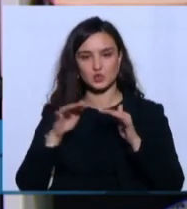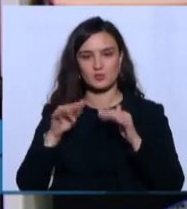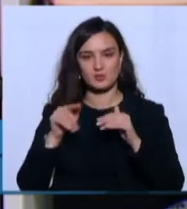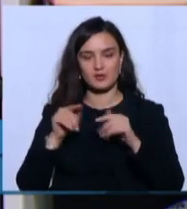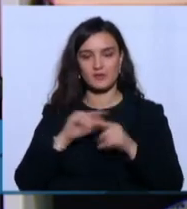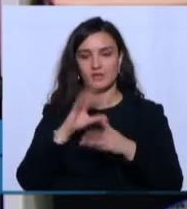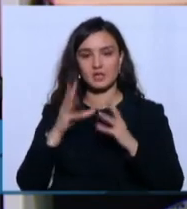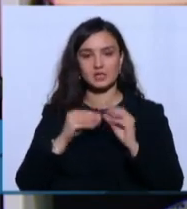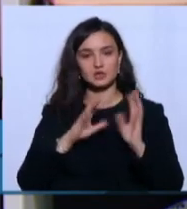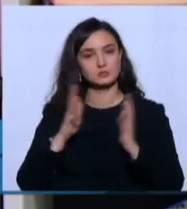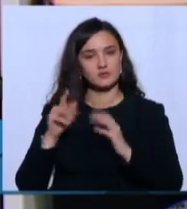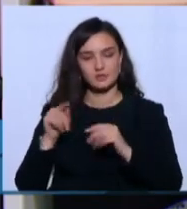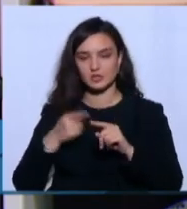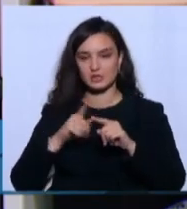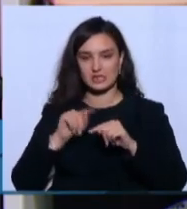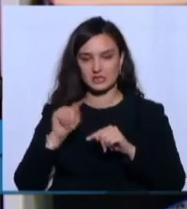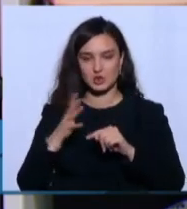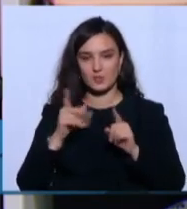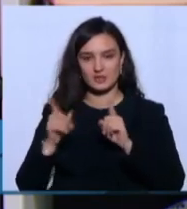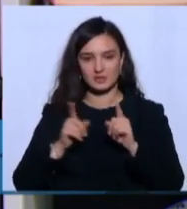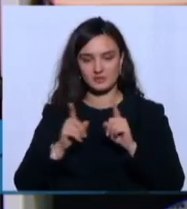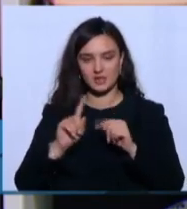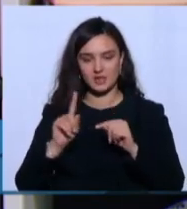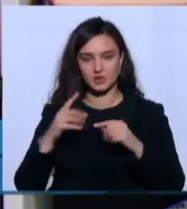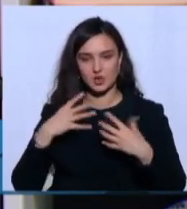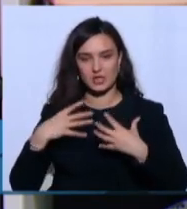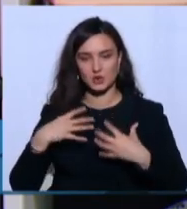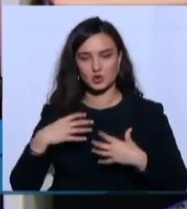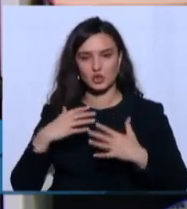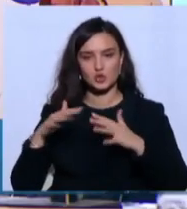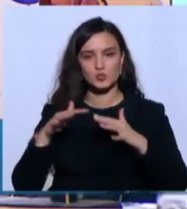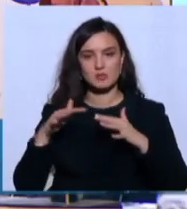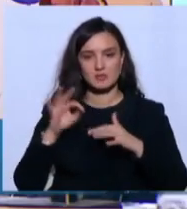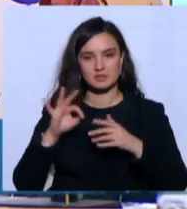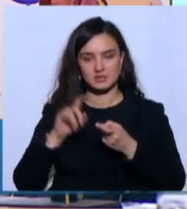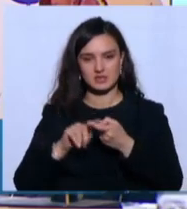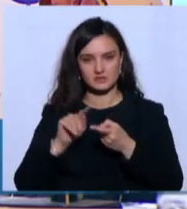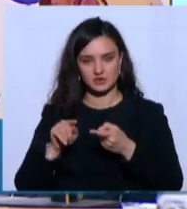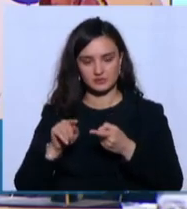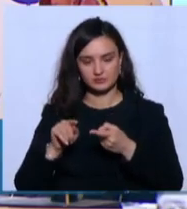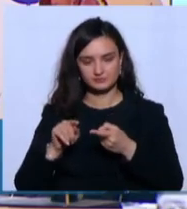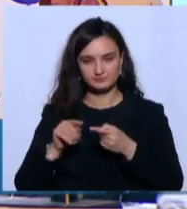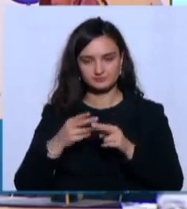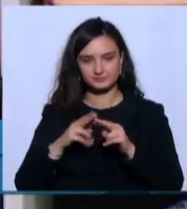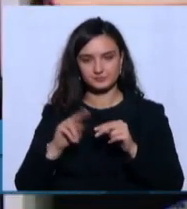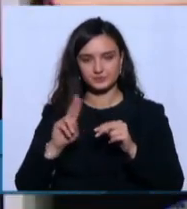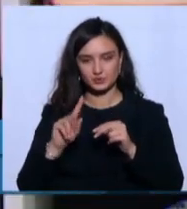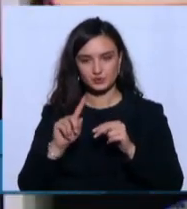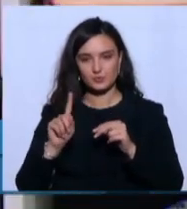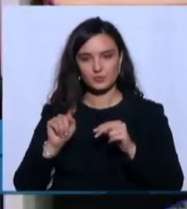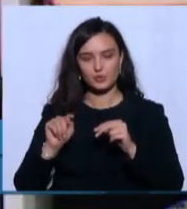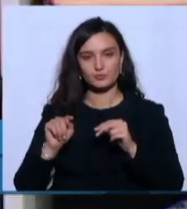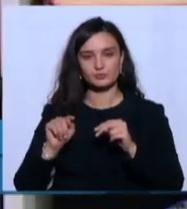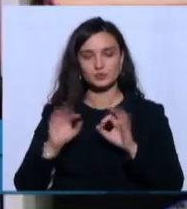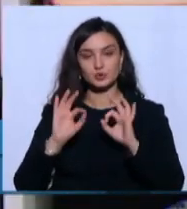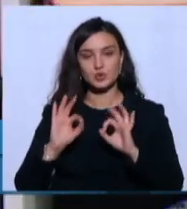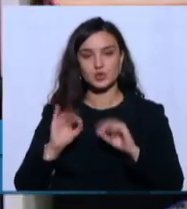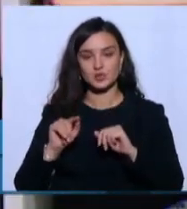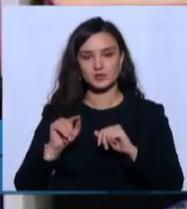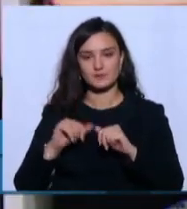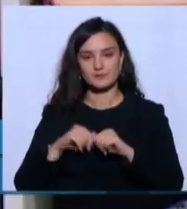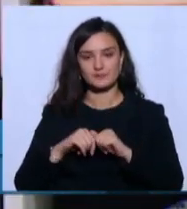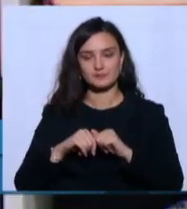ანუ ყველა შემთხვევაში ეს რომელიმე რაღაცა ორგანოს შეშუპებასთან არის დაკავშირებული. იმიტომ რომ სწორედ